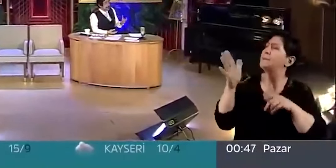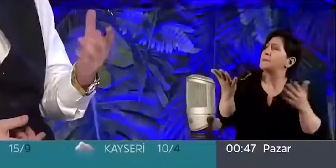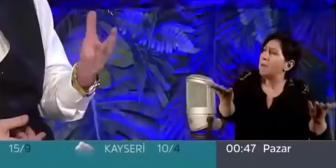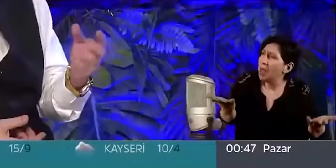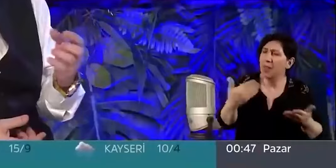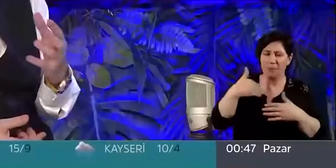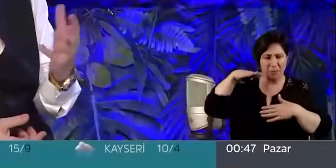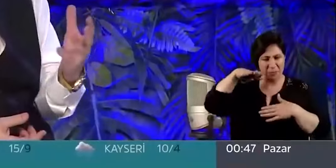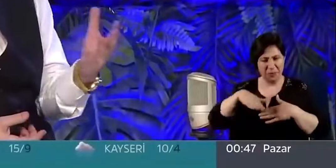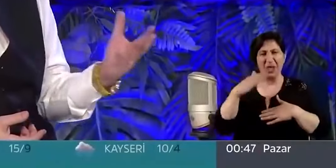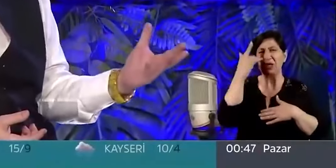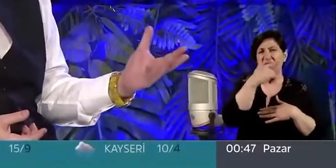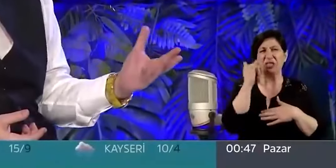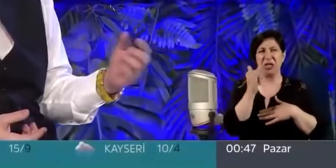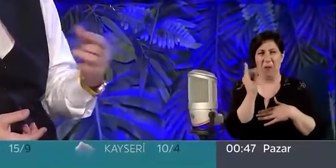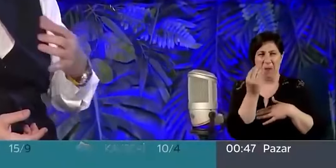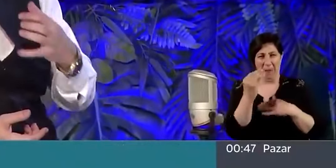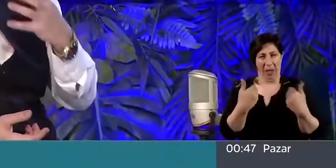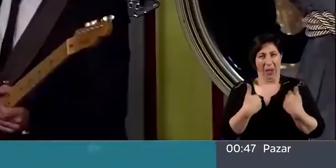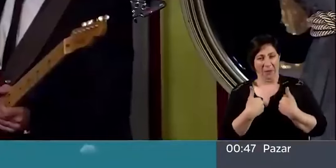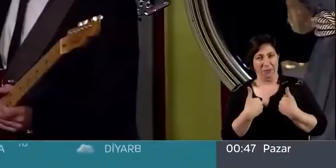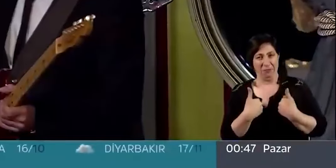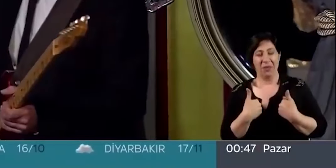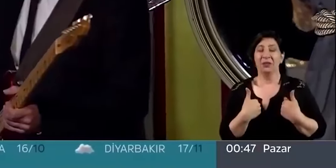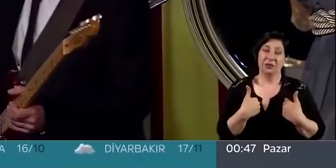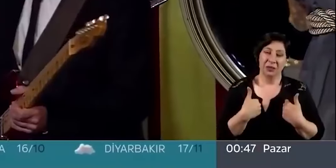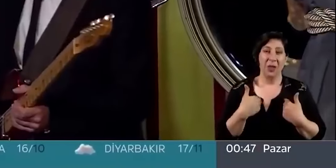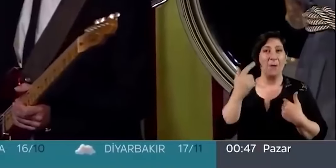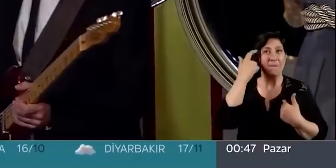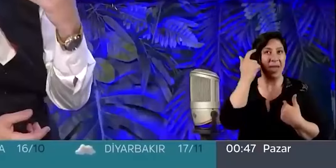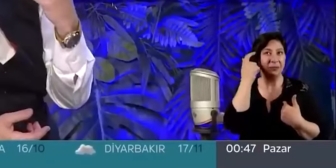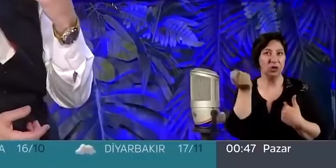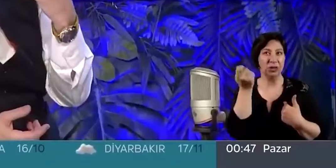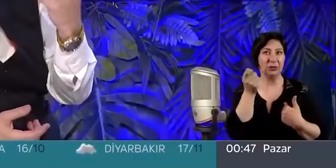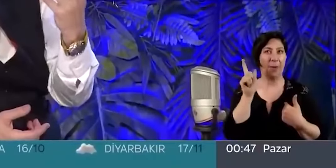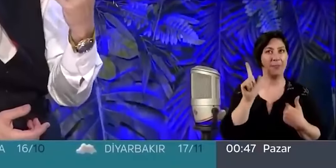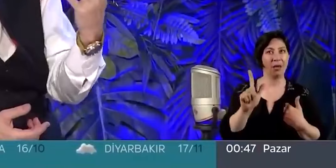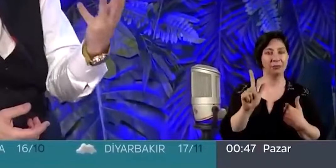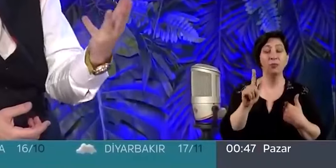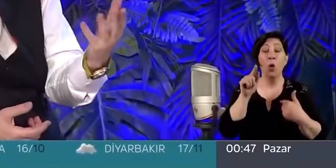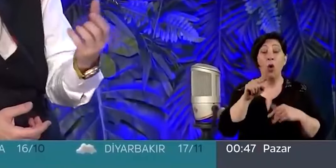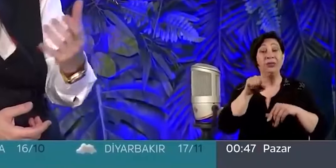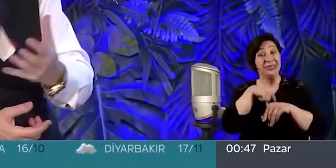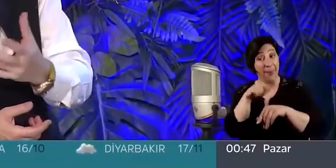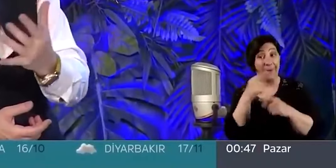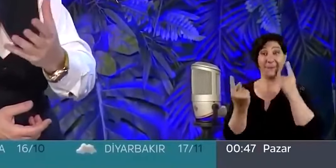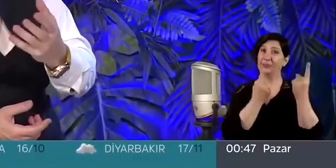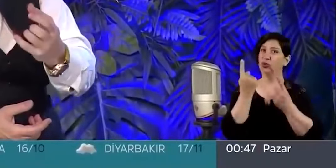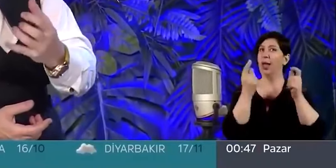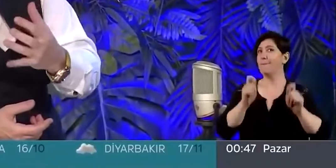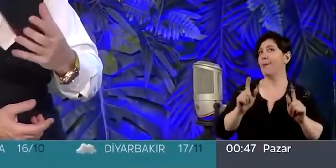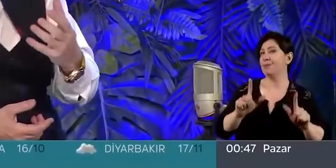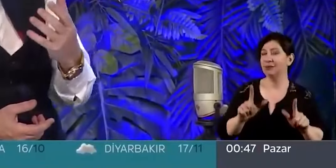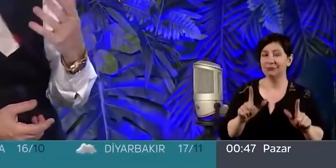madem ufak tefek çirkince bir bebeğim, o zaman beynimi çalıştırmam lazım. O zaman bir şeyler yapmam lazım. Ya